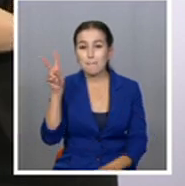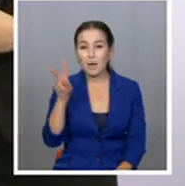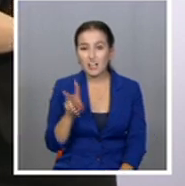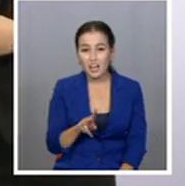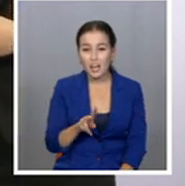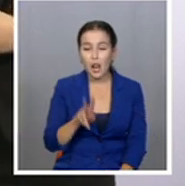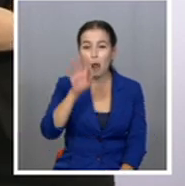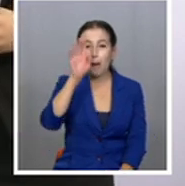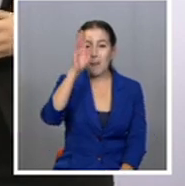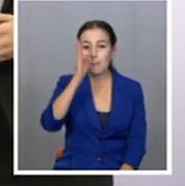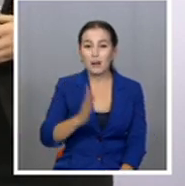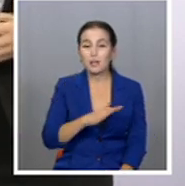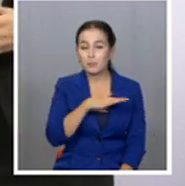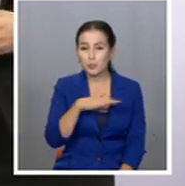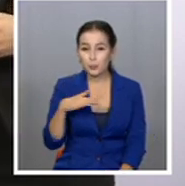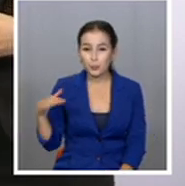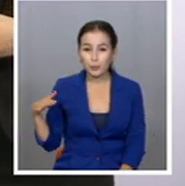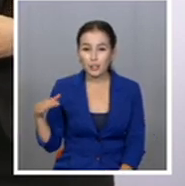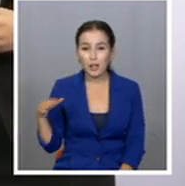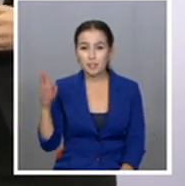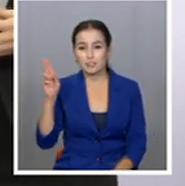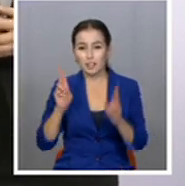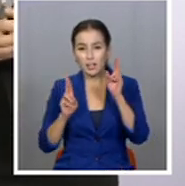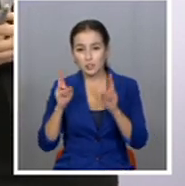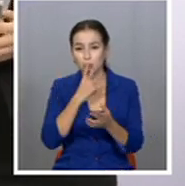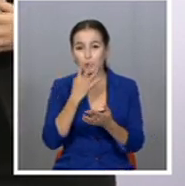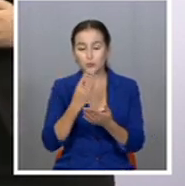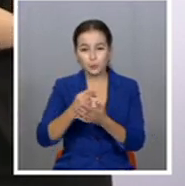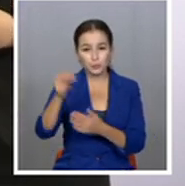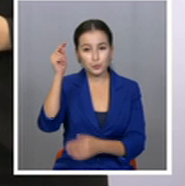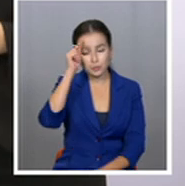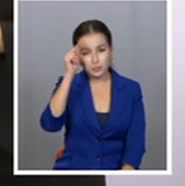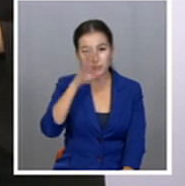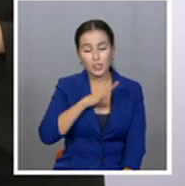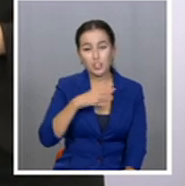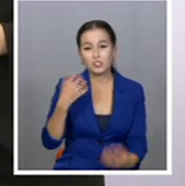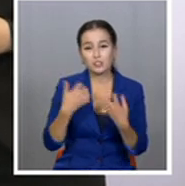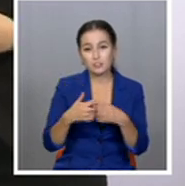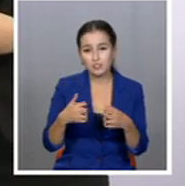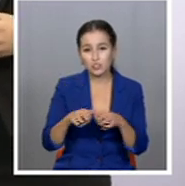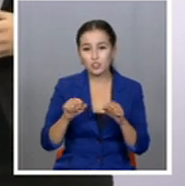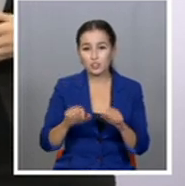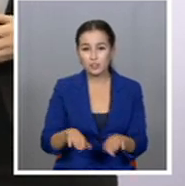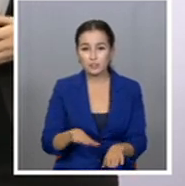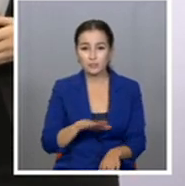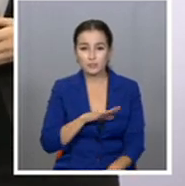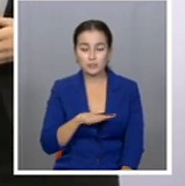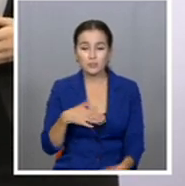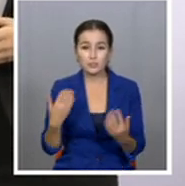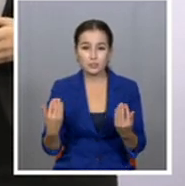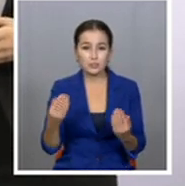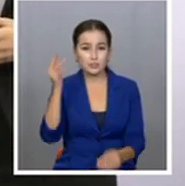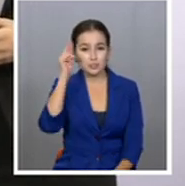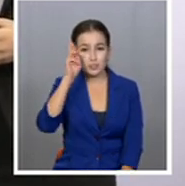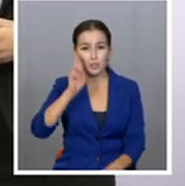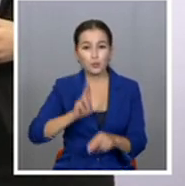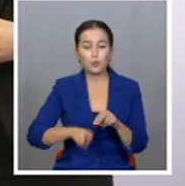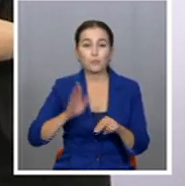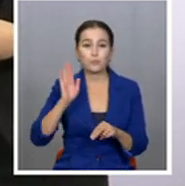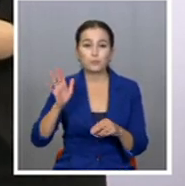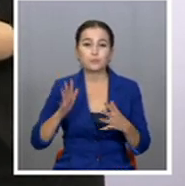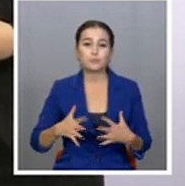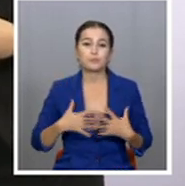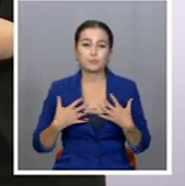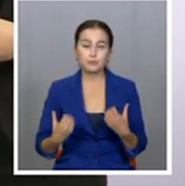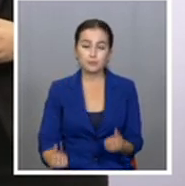перпендикуляр жазықтықтардың қасиеттеріне тоқталдық. Және оларға есептер шығардық. Сонымен бүгінгі сабағымыз аяқталды. Келесі